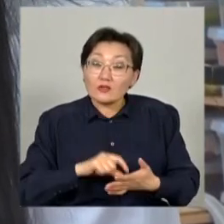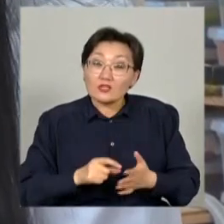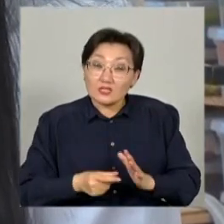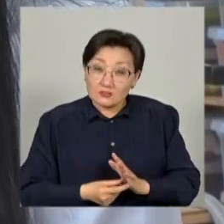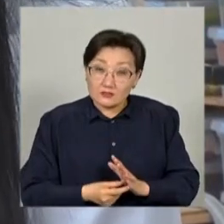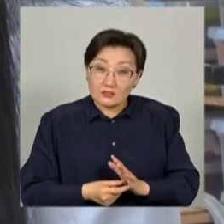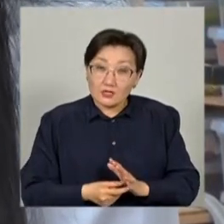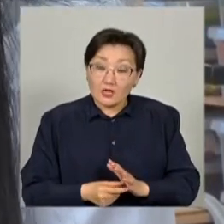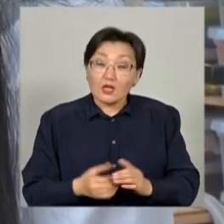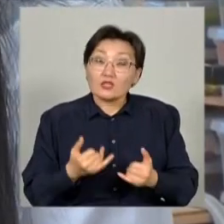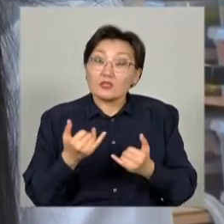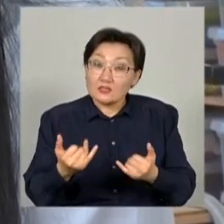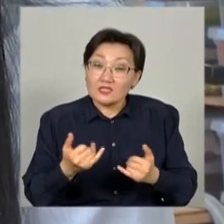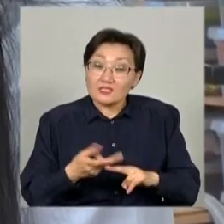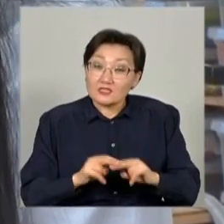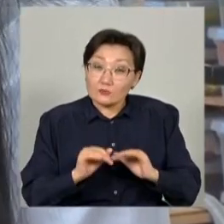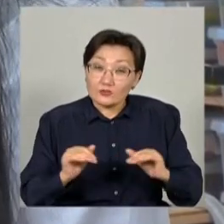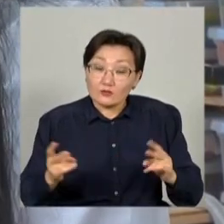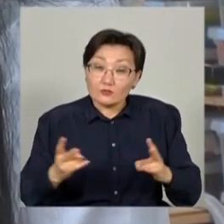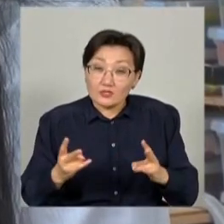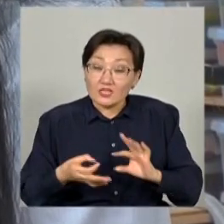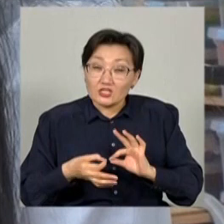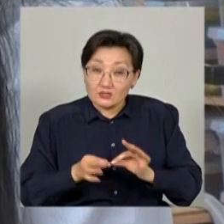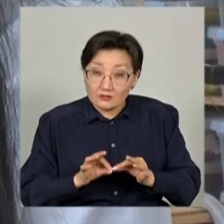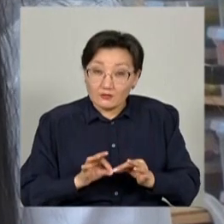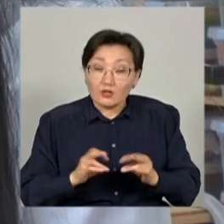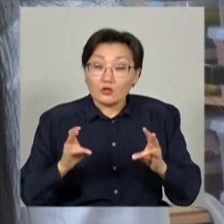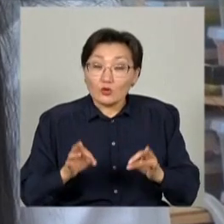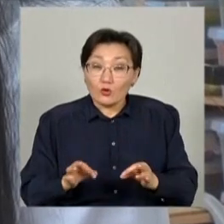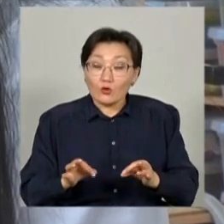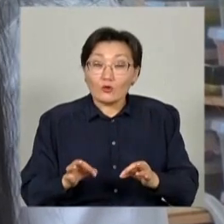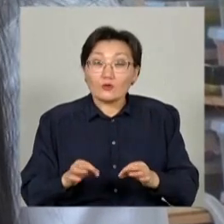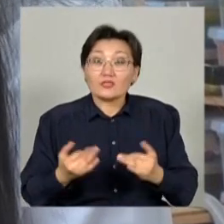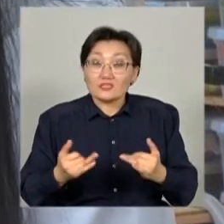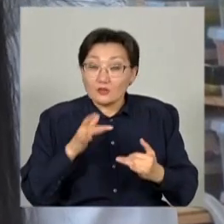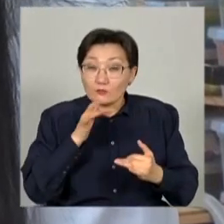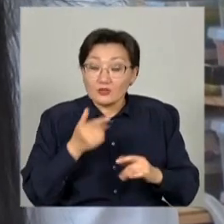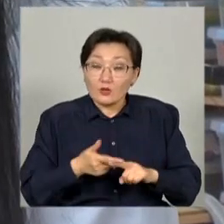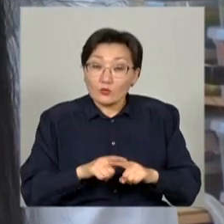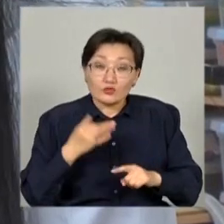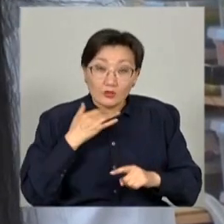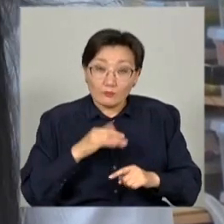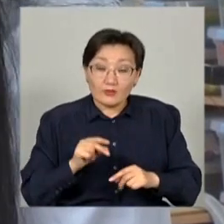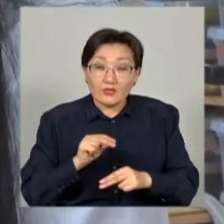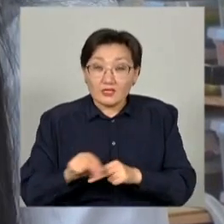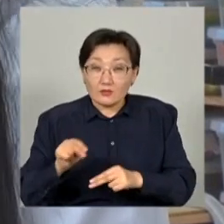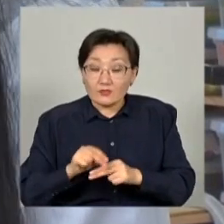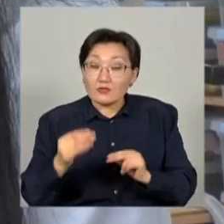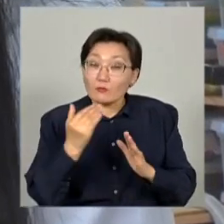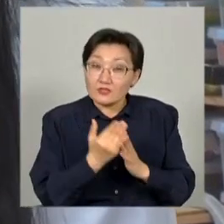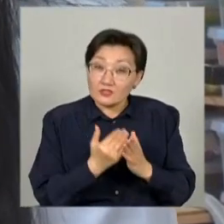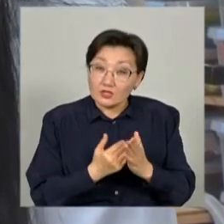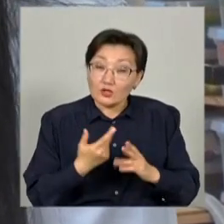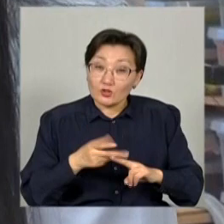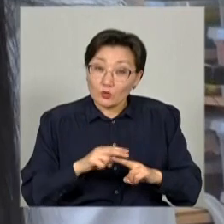образования. Для них приходится немножко сложновато, но на данный момент есть очень много образовательных платформ,